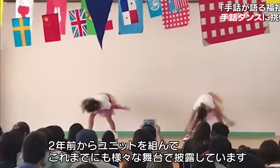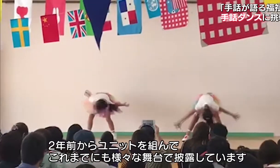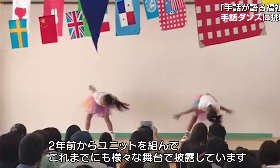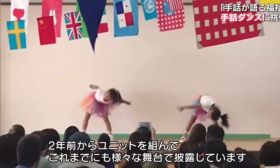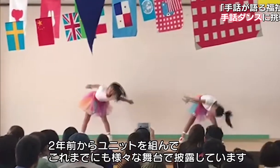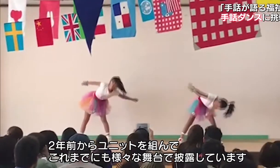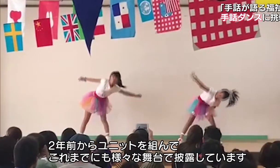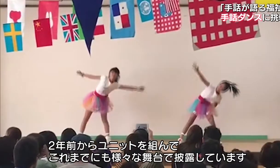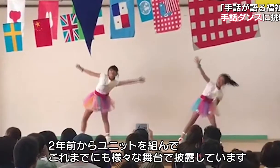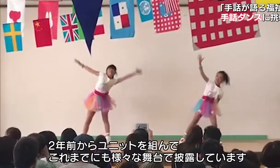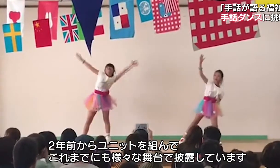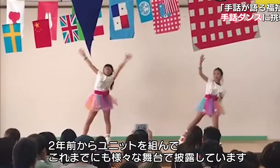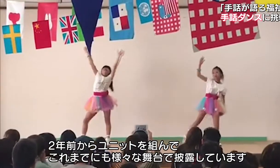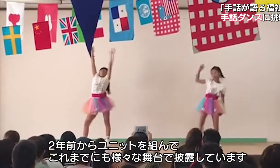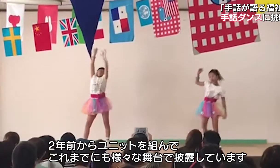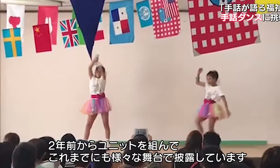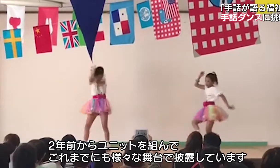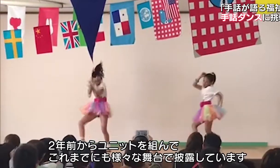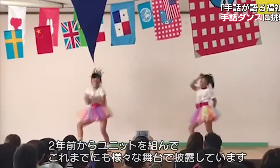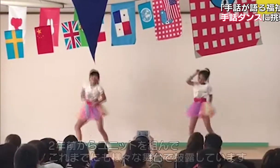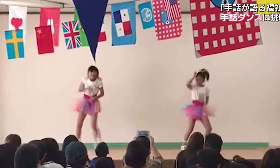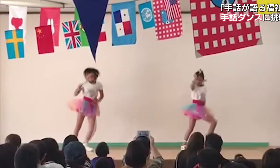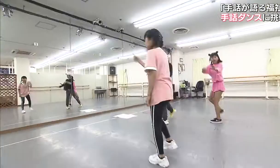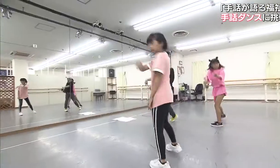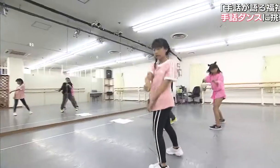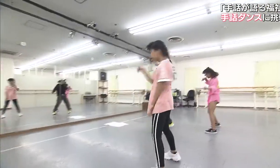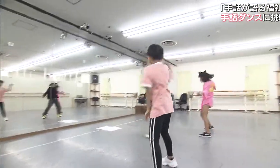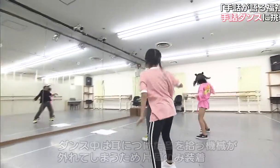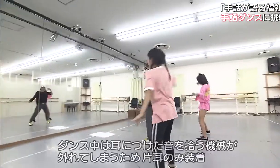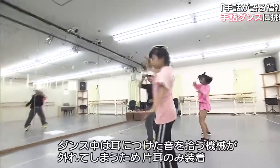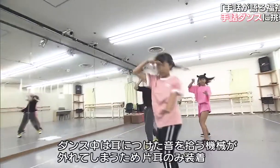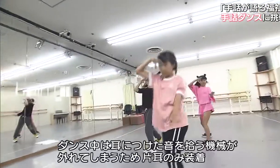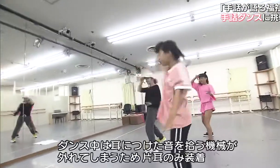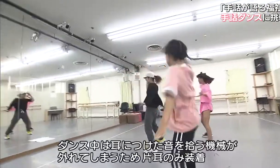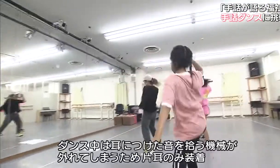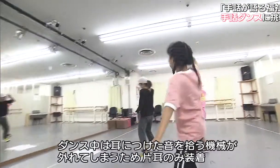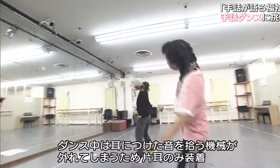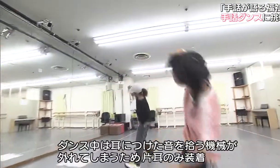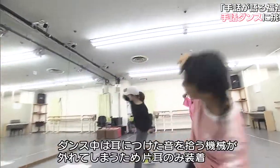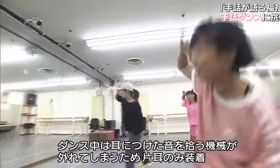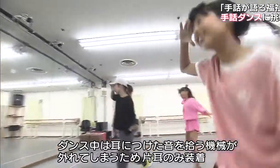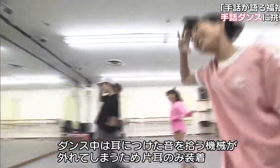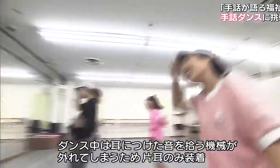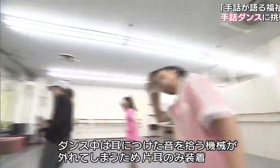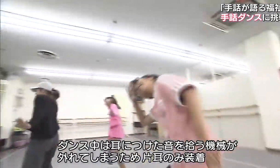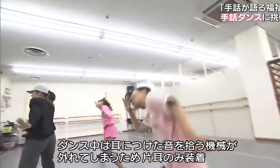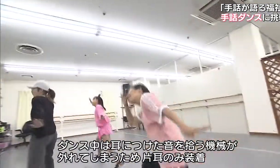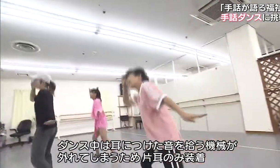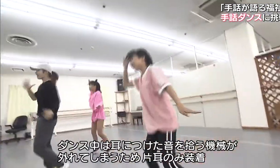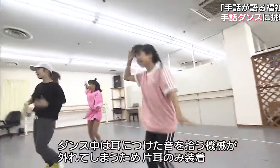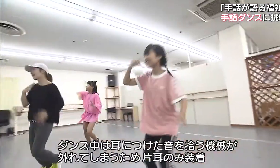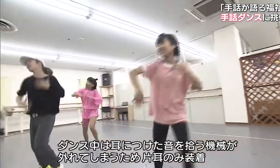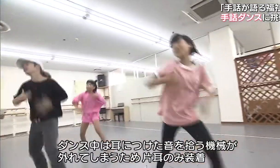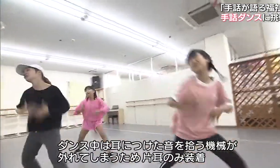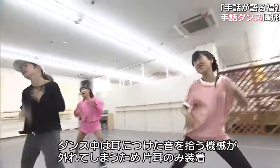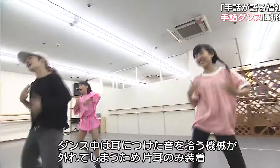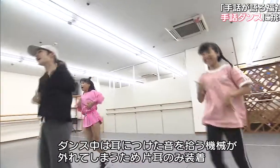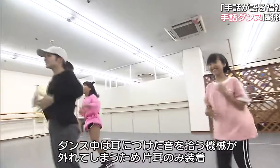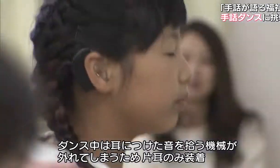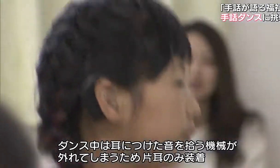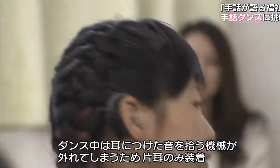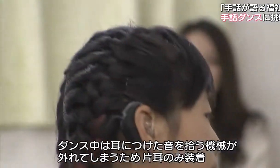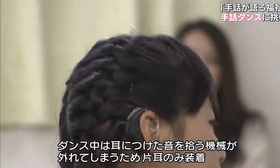にも様々な舞台で披露しています。ダンス中は耳につけた音を拾う機械が外れてしまう